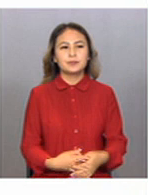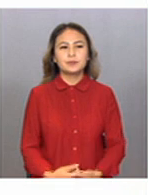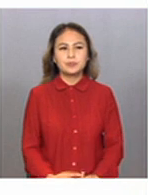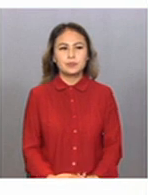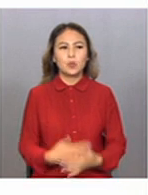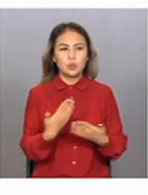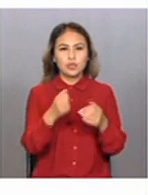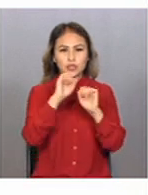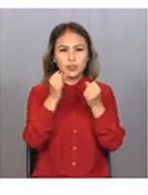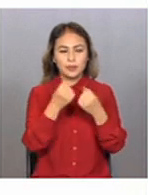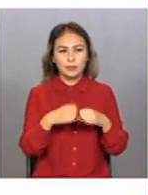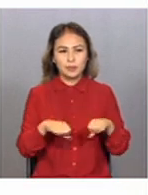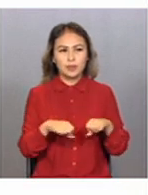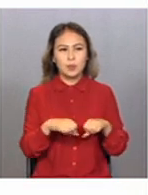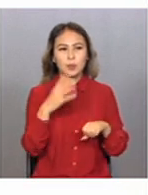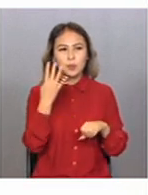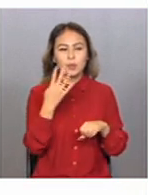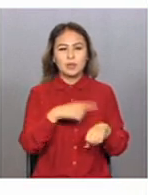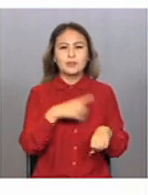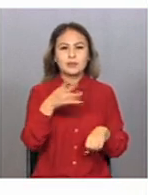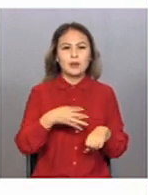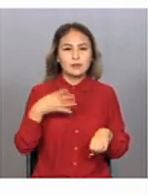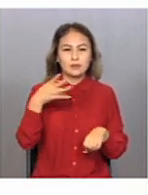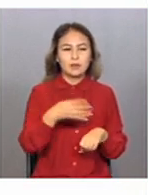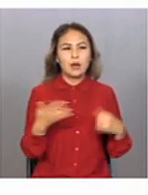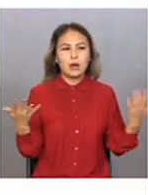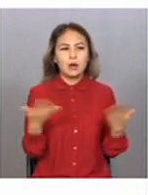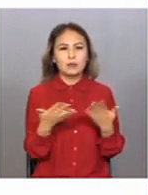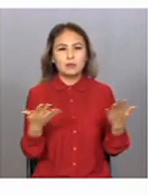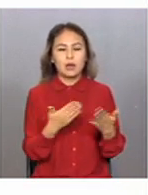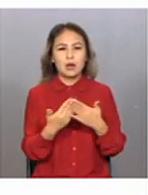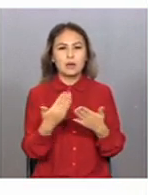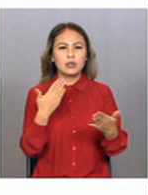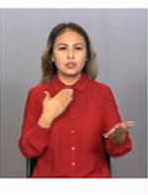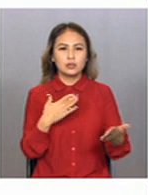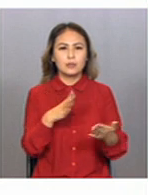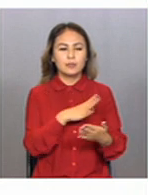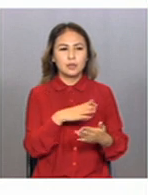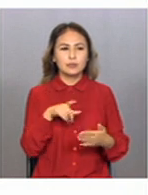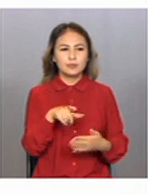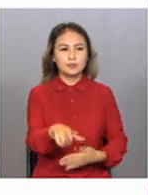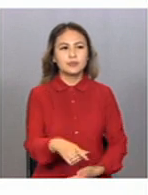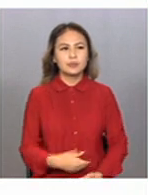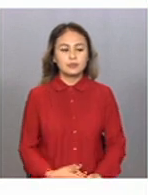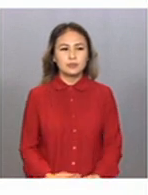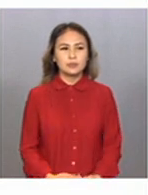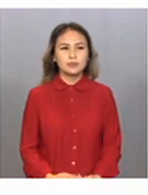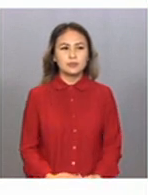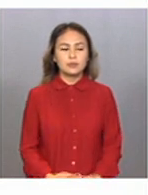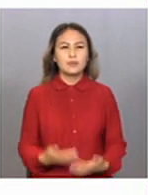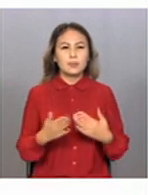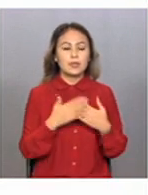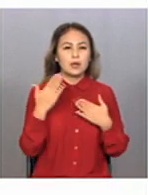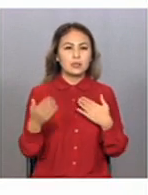Осы жылдамдықпен 4 сағатта қандай арақашықтықты жүріп өтеді?